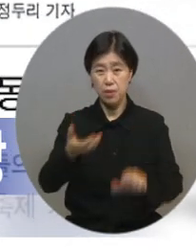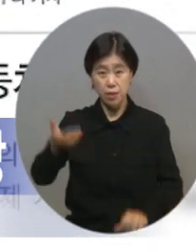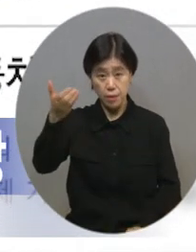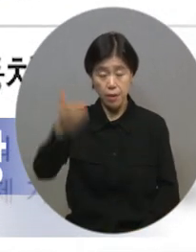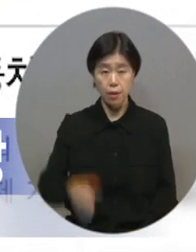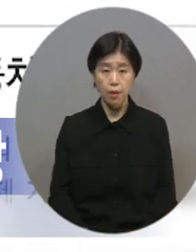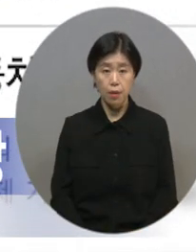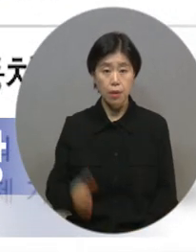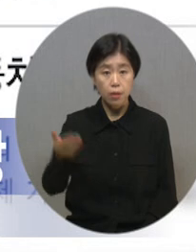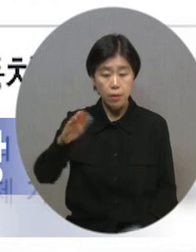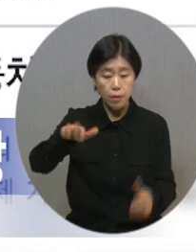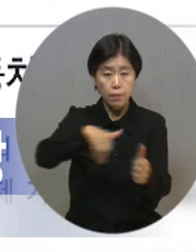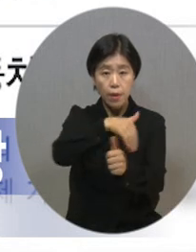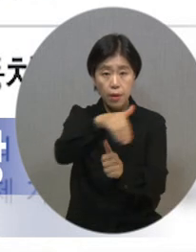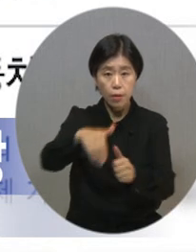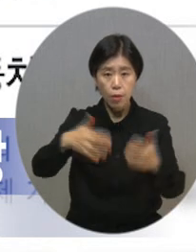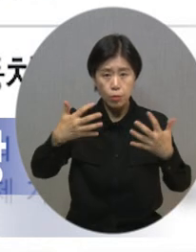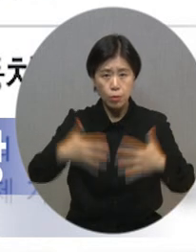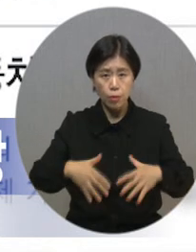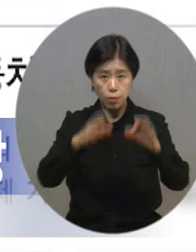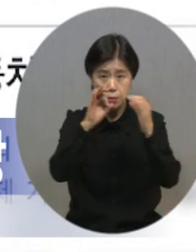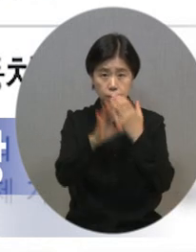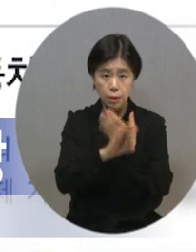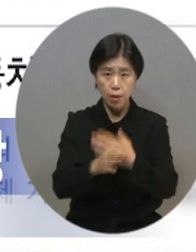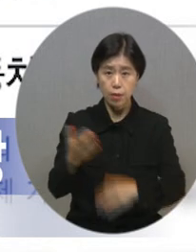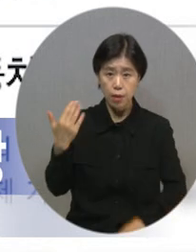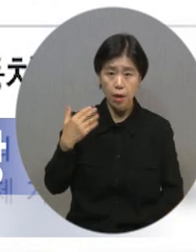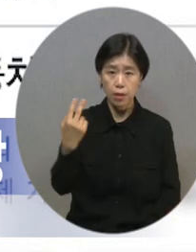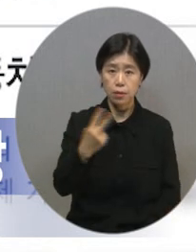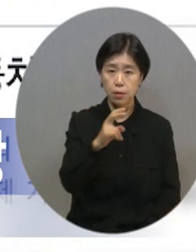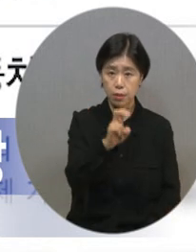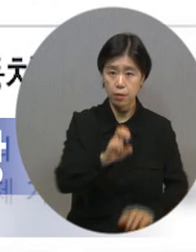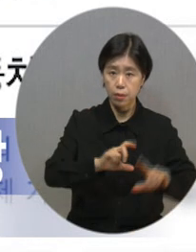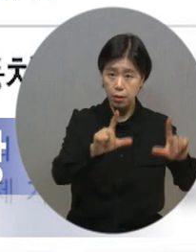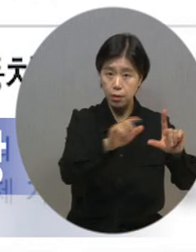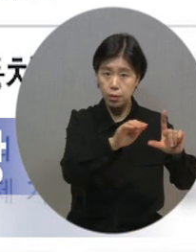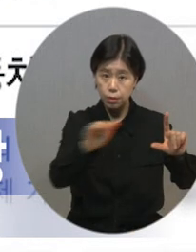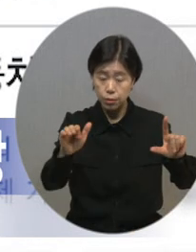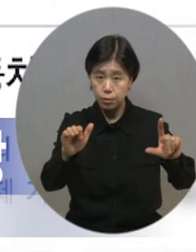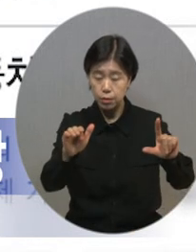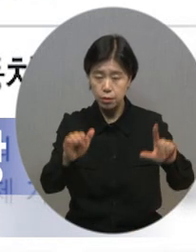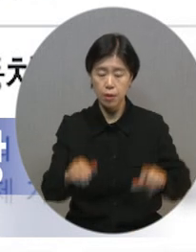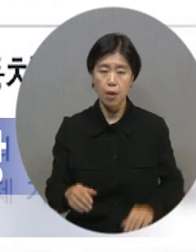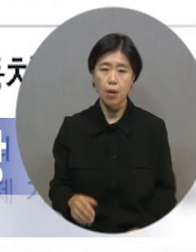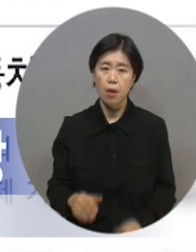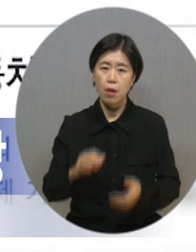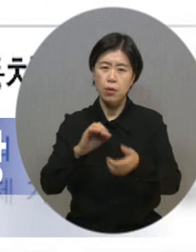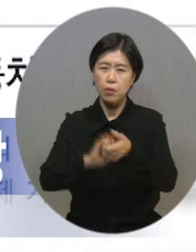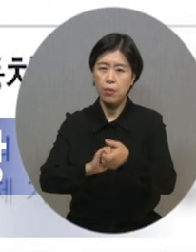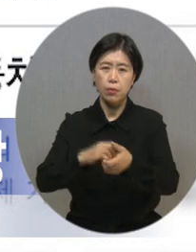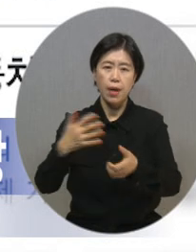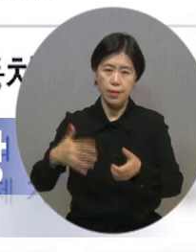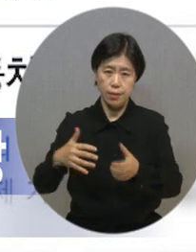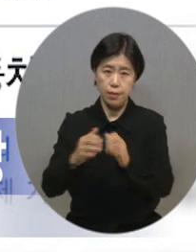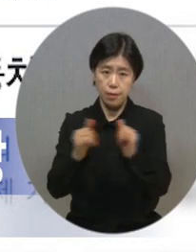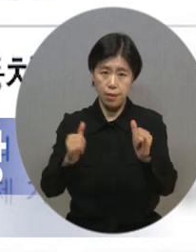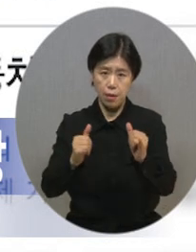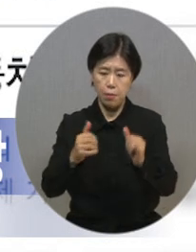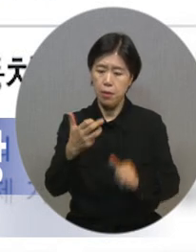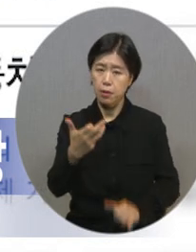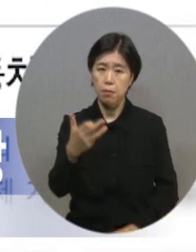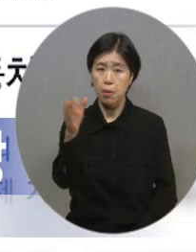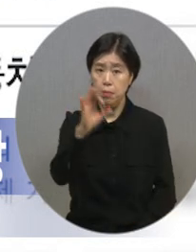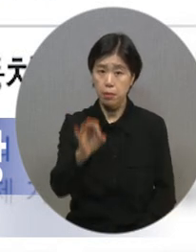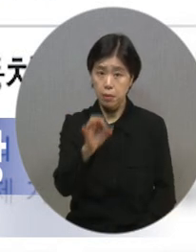이에 반에 근로 여건에 있어서는 지난 2020년 기준 비정규직 비율이 18% 있던 가운데 지난해